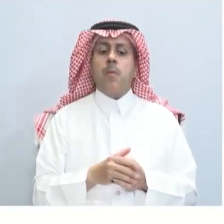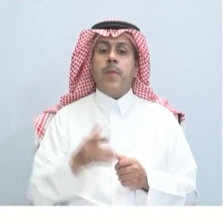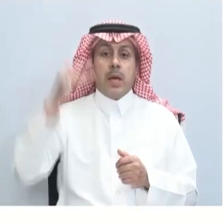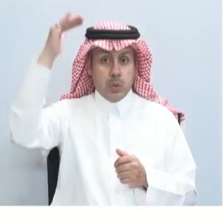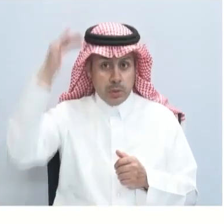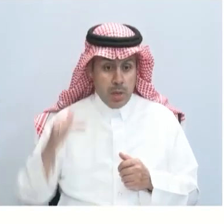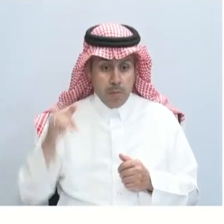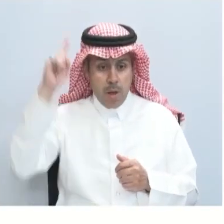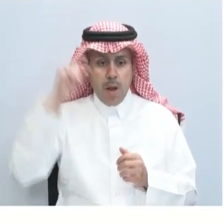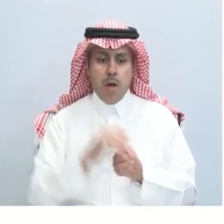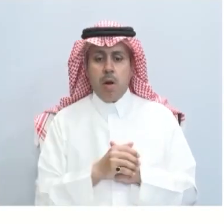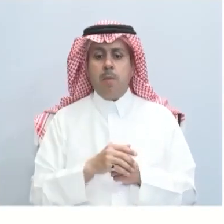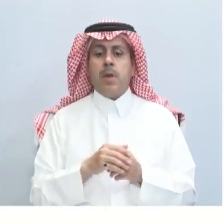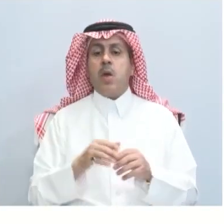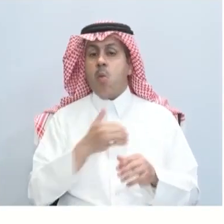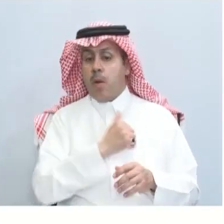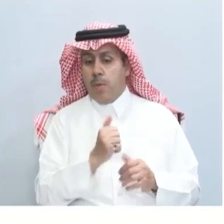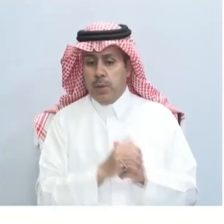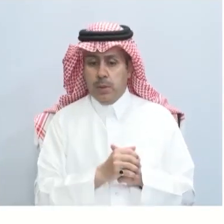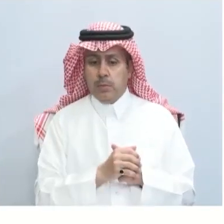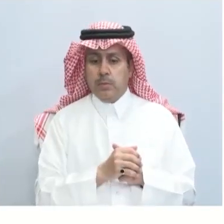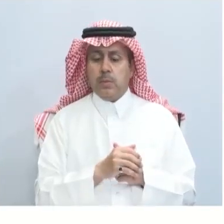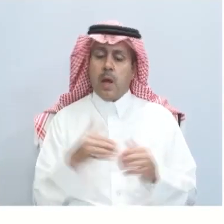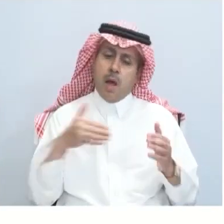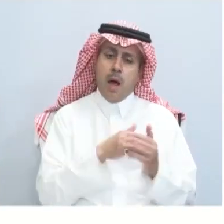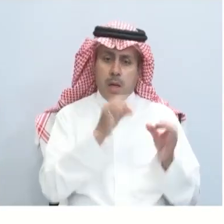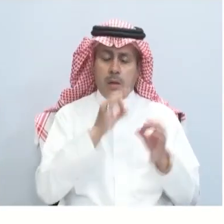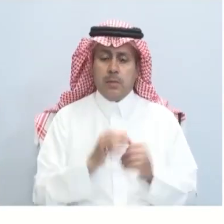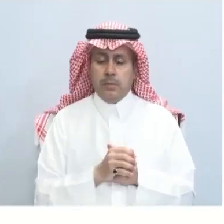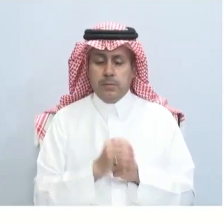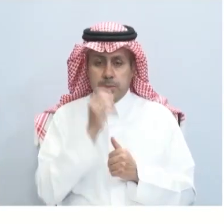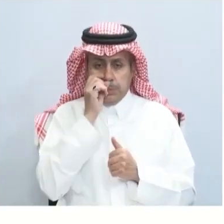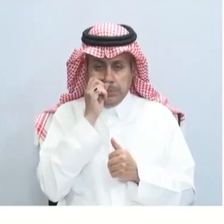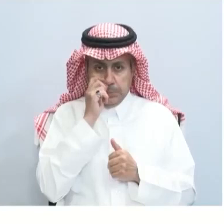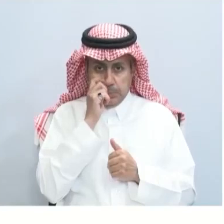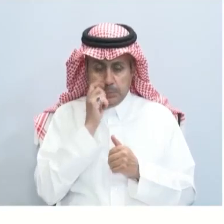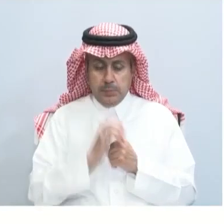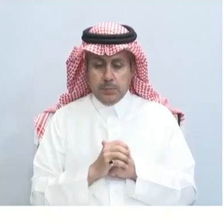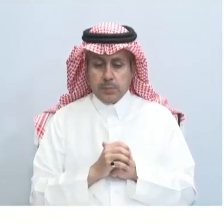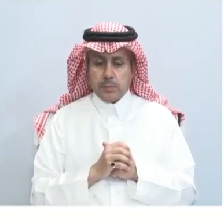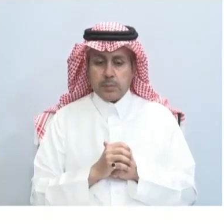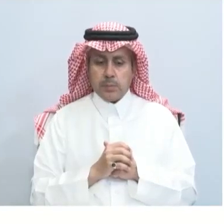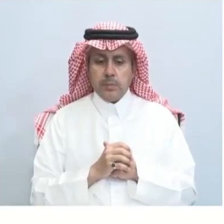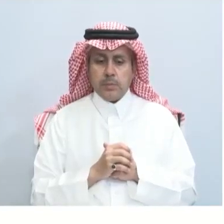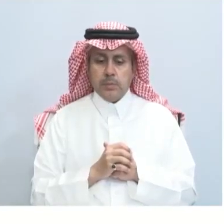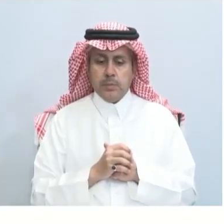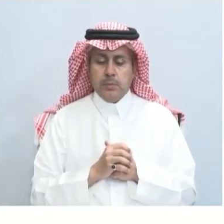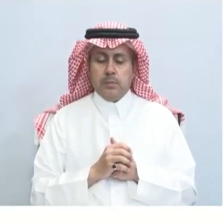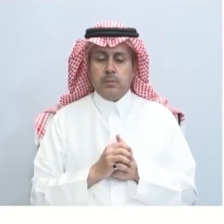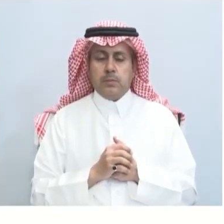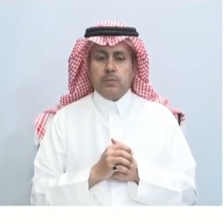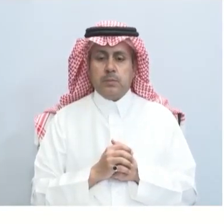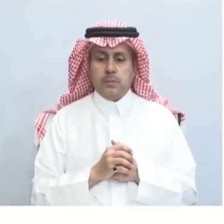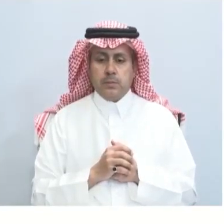وكتبه ورسله لا نفرق بين احد من رسله وقالوا سمعنا واطعنا غفرانك ربنا واليك